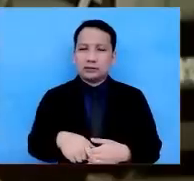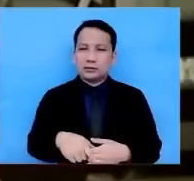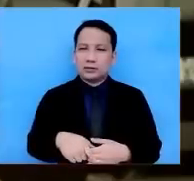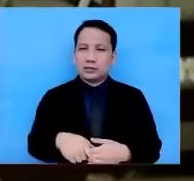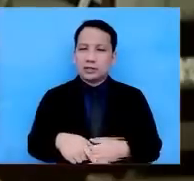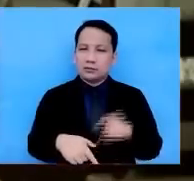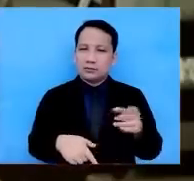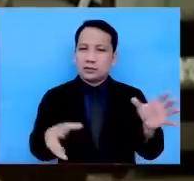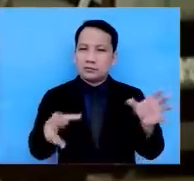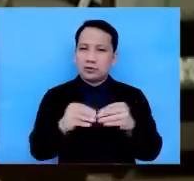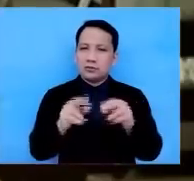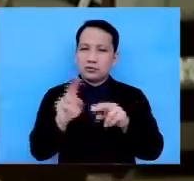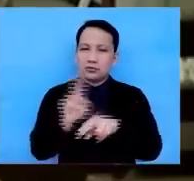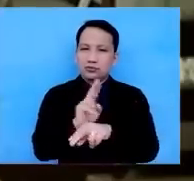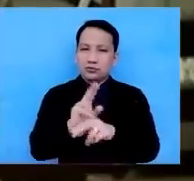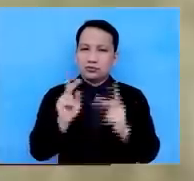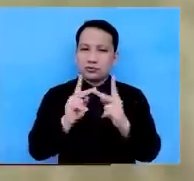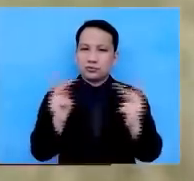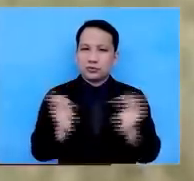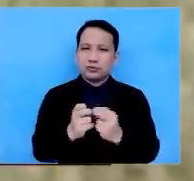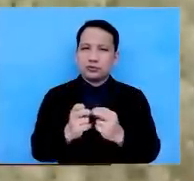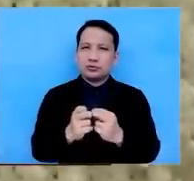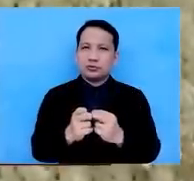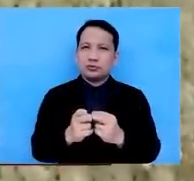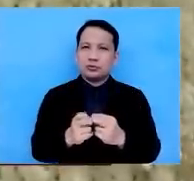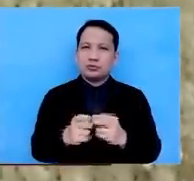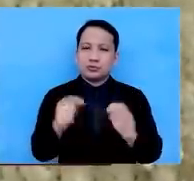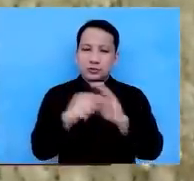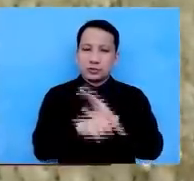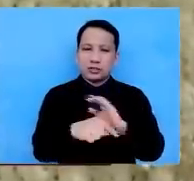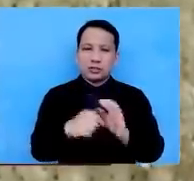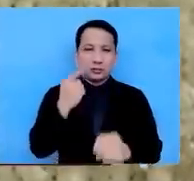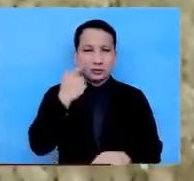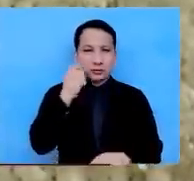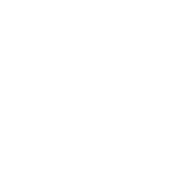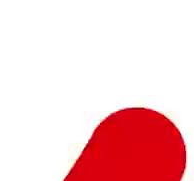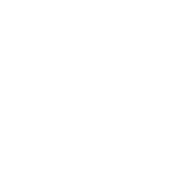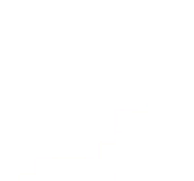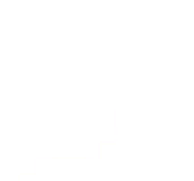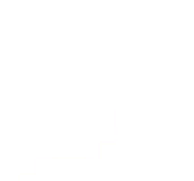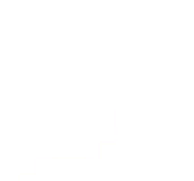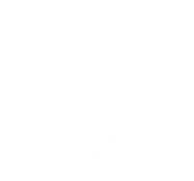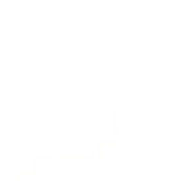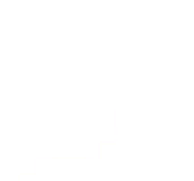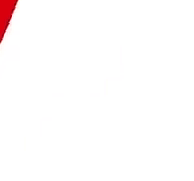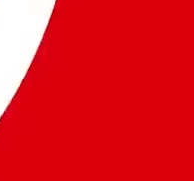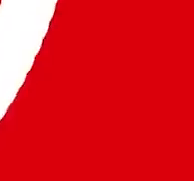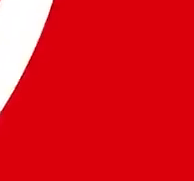position. Nagbabalita mula sa frontline, Jem Abansenya, News 5.